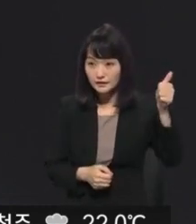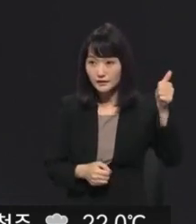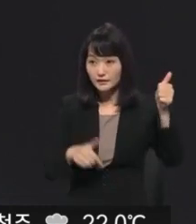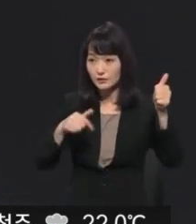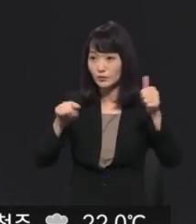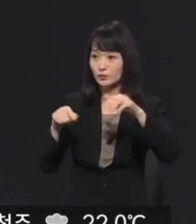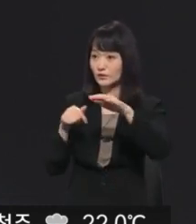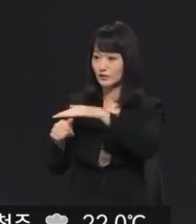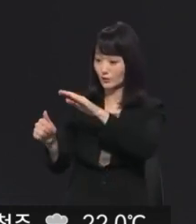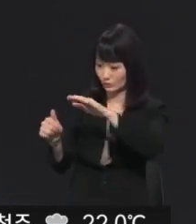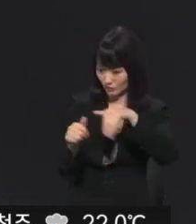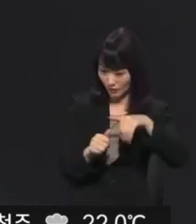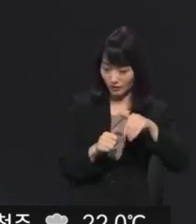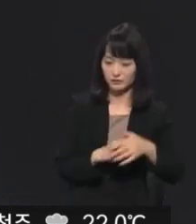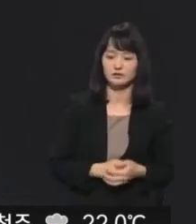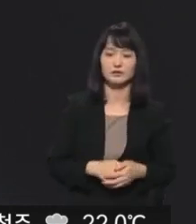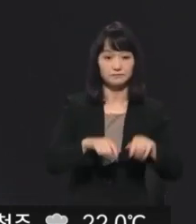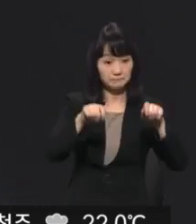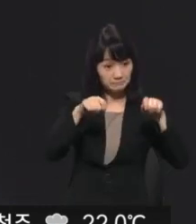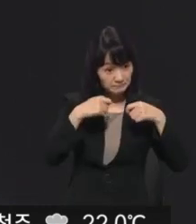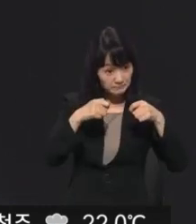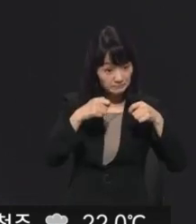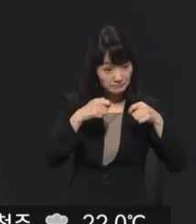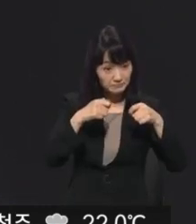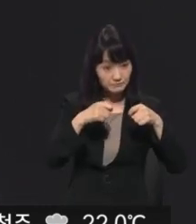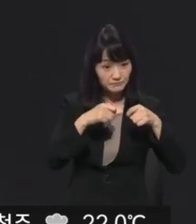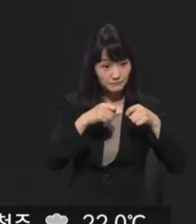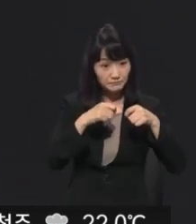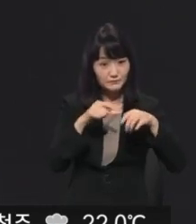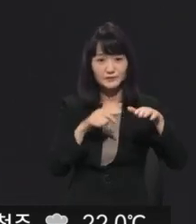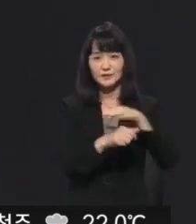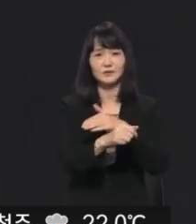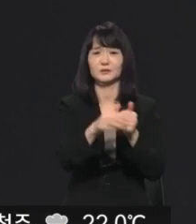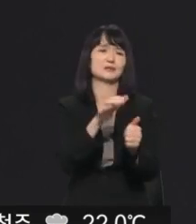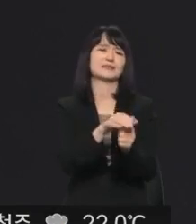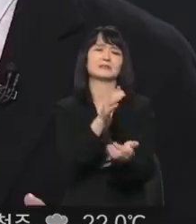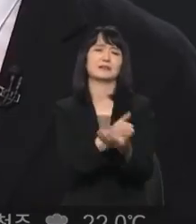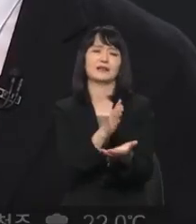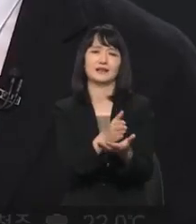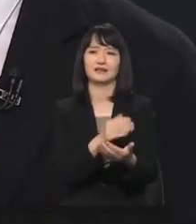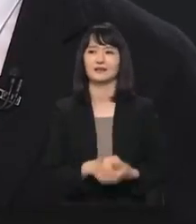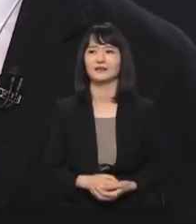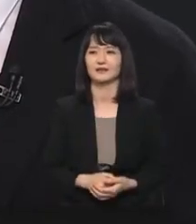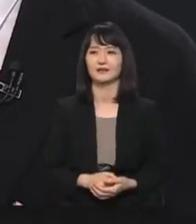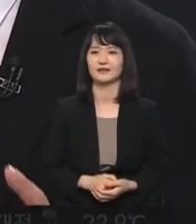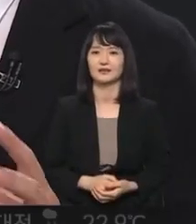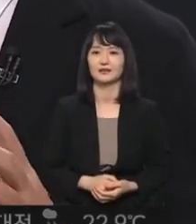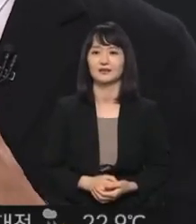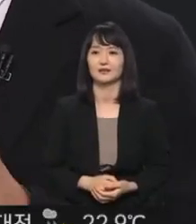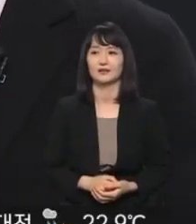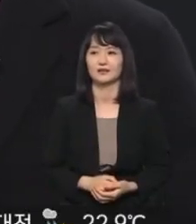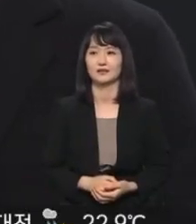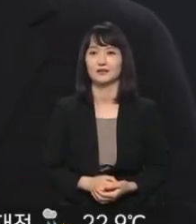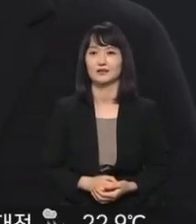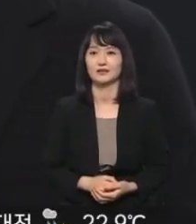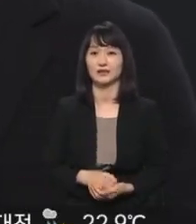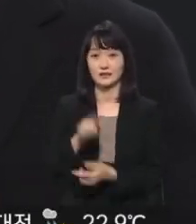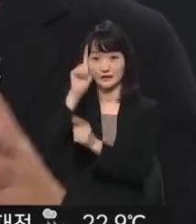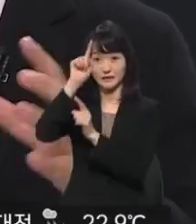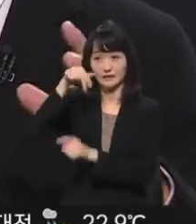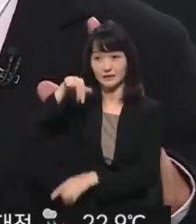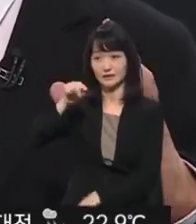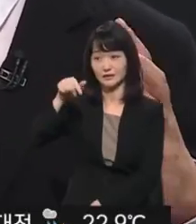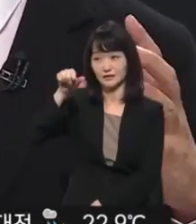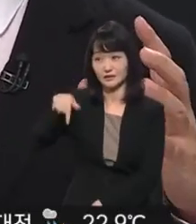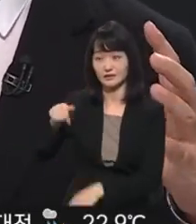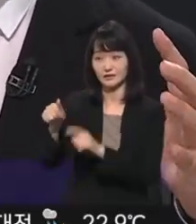그만 돌아 라고 이야기 수도 있지 않겠어요 교수님 근데 그게 안되는게 똑같은 1 언제 있었냐 며 나물로 흔히 쉔 석대 표하고